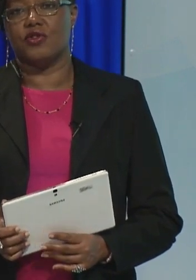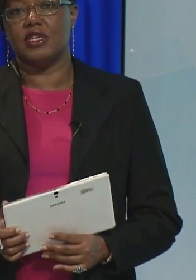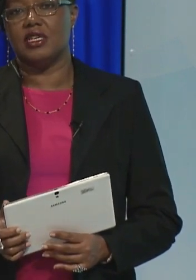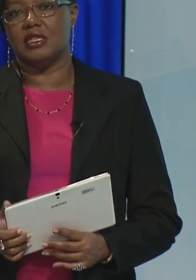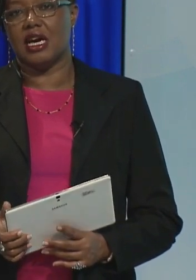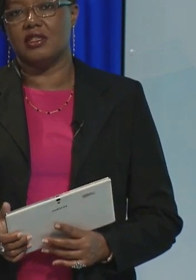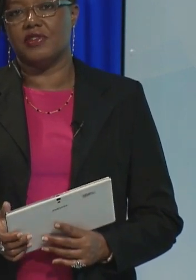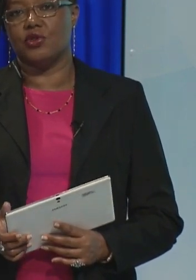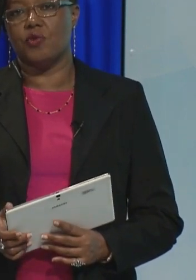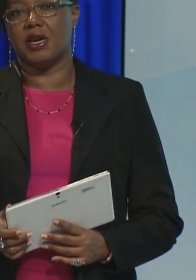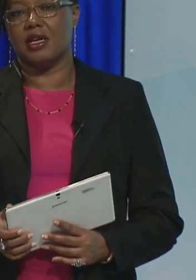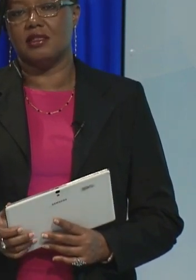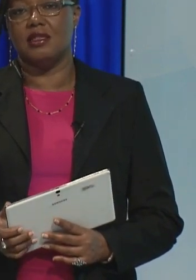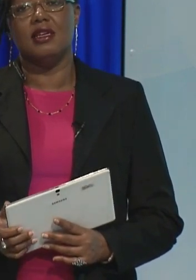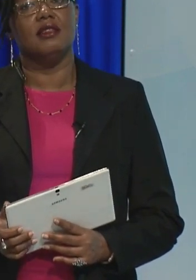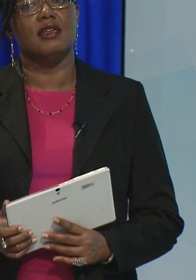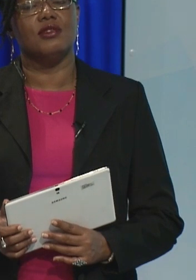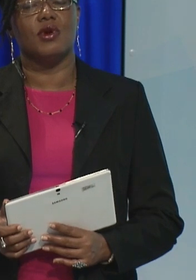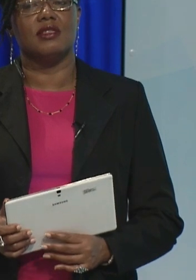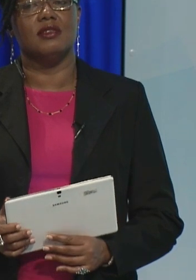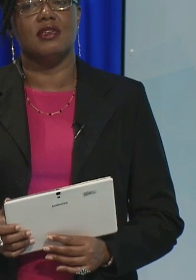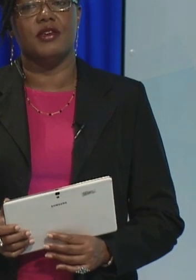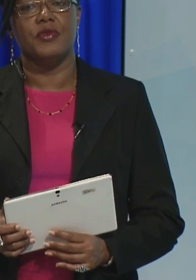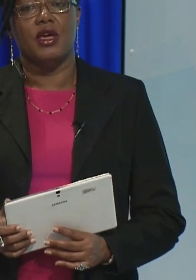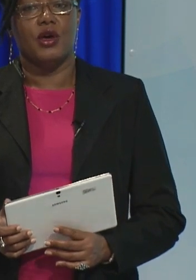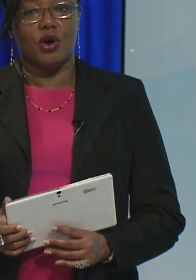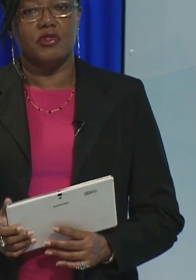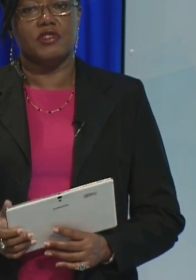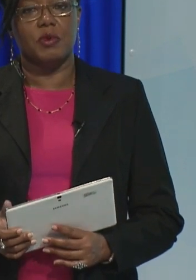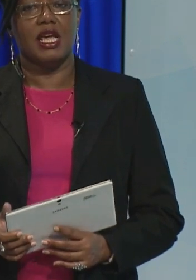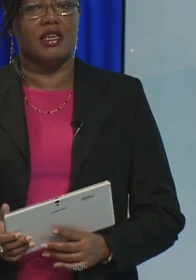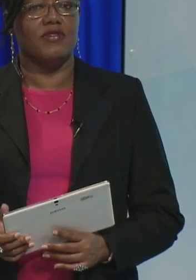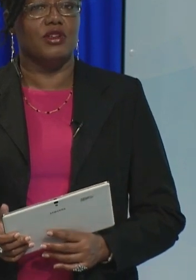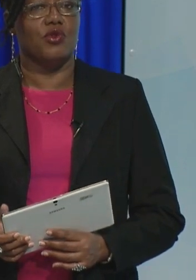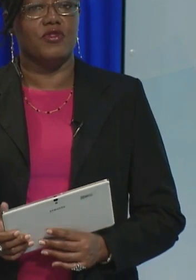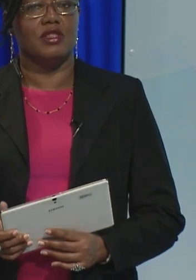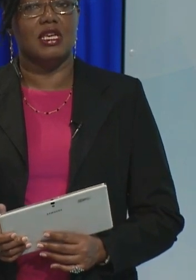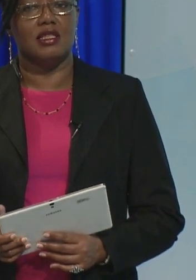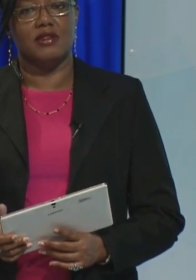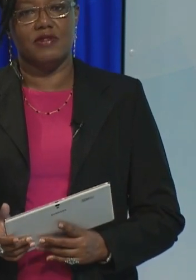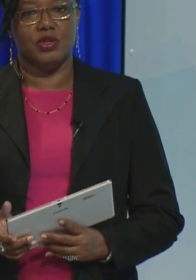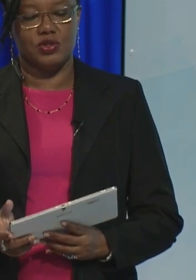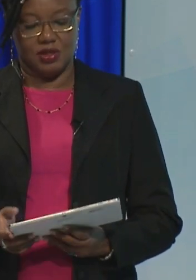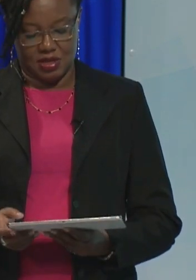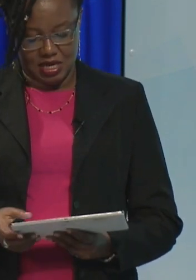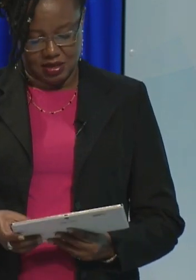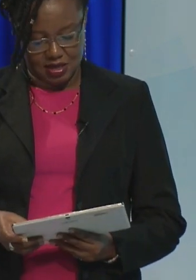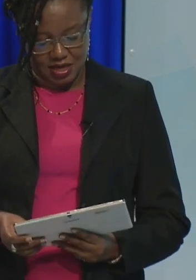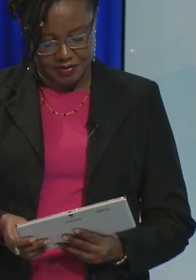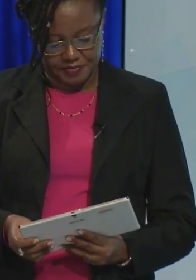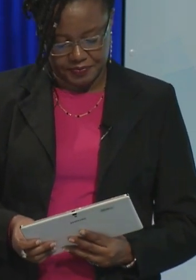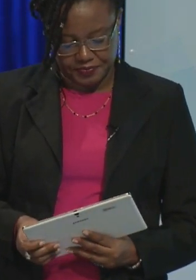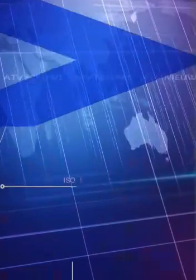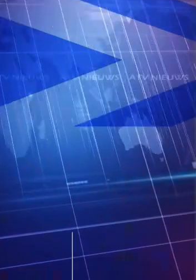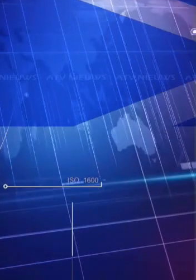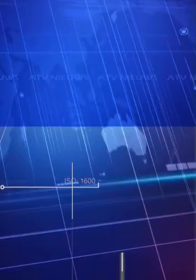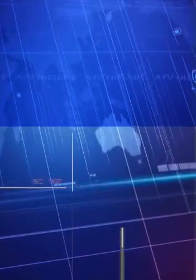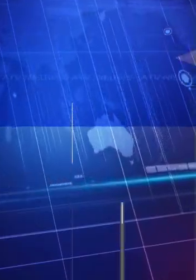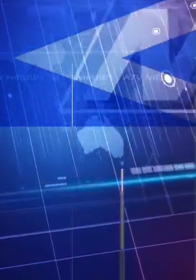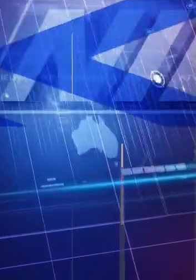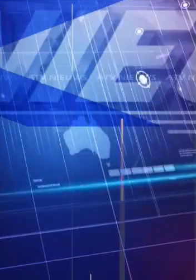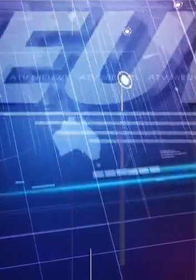maatregelen getroffen in het kader van de operatie Dresiwaktisiki om de verspreiding van het COVID-19-virus tegen te gaan.